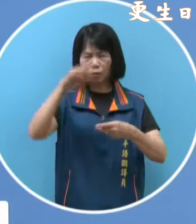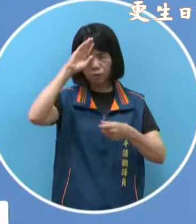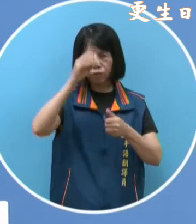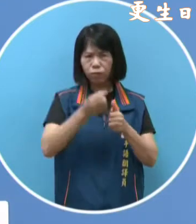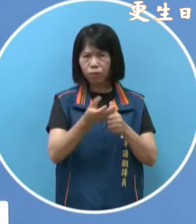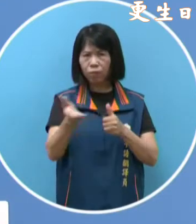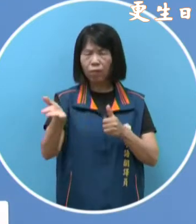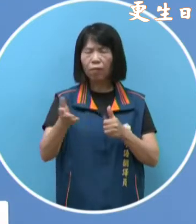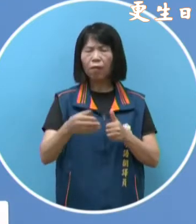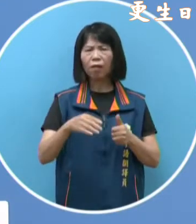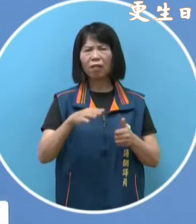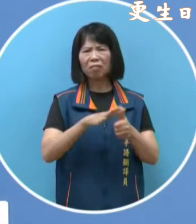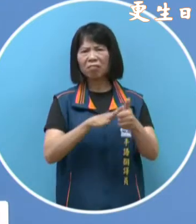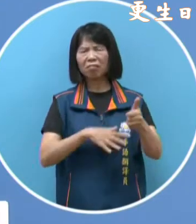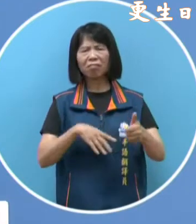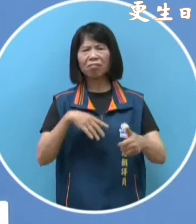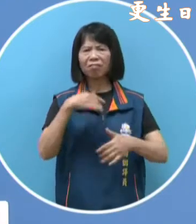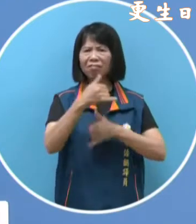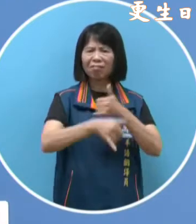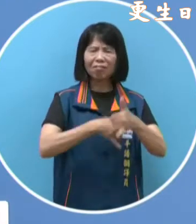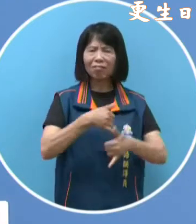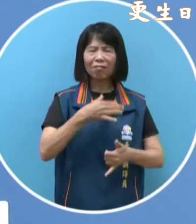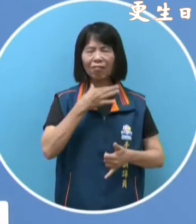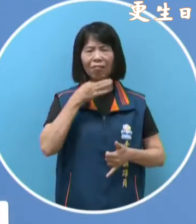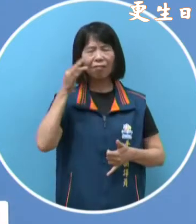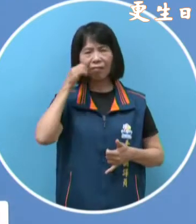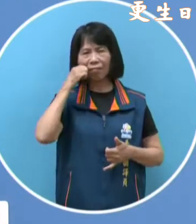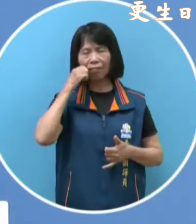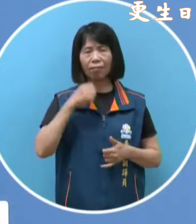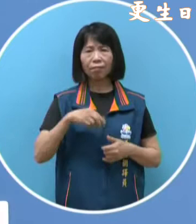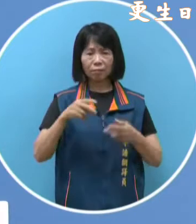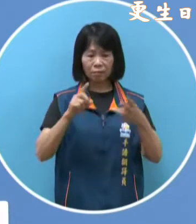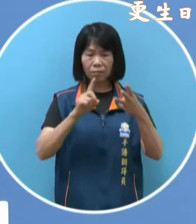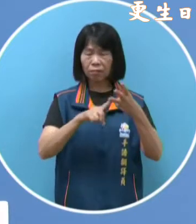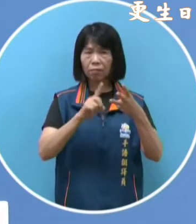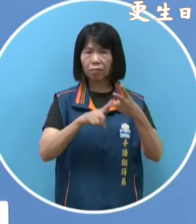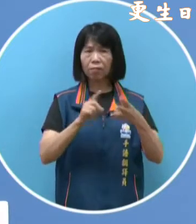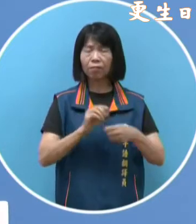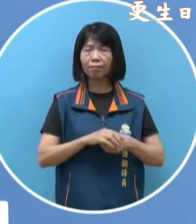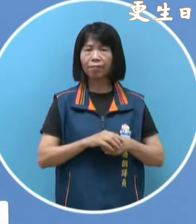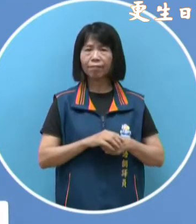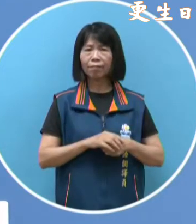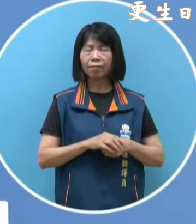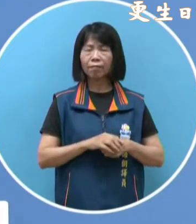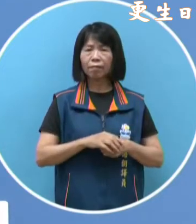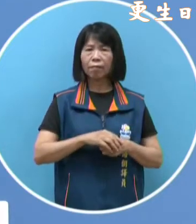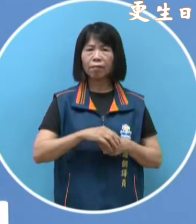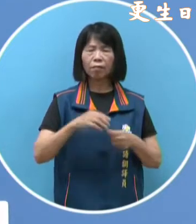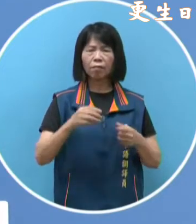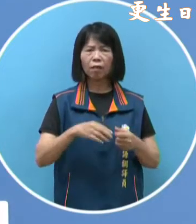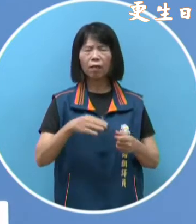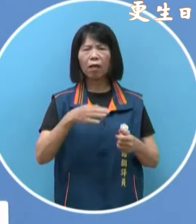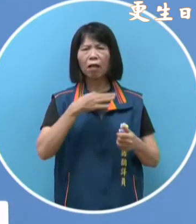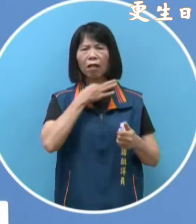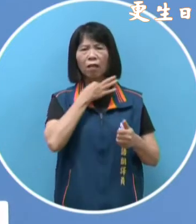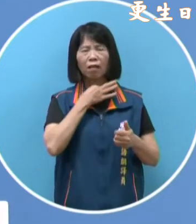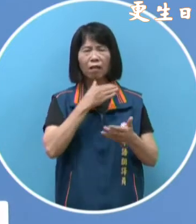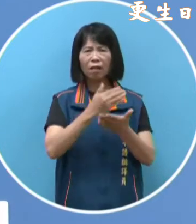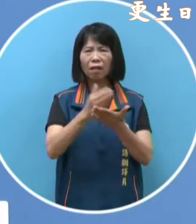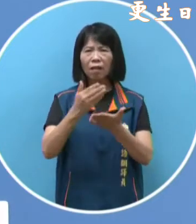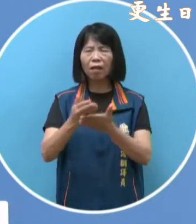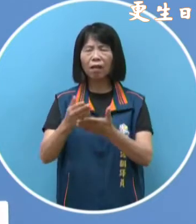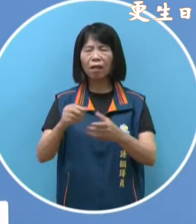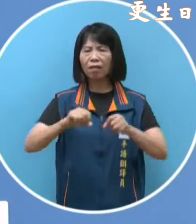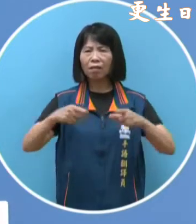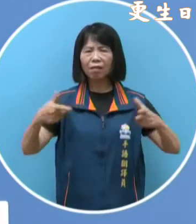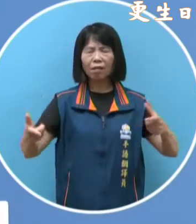致3餐不计的，第三个呢是没有领有这个疫情纾困4.0的各